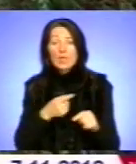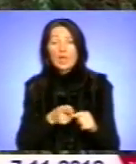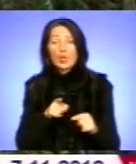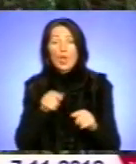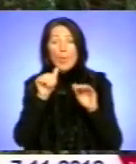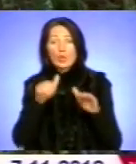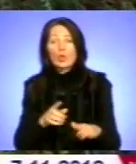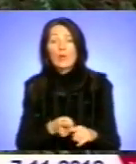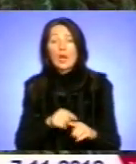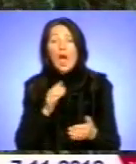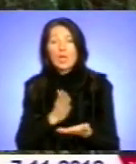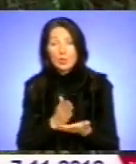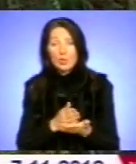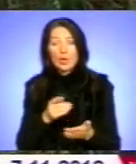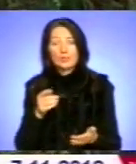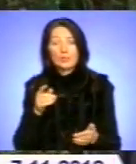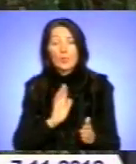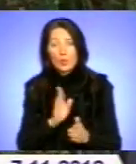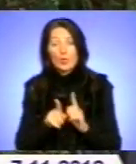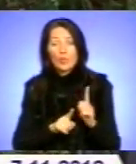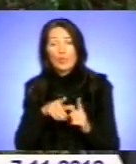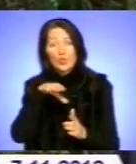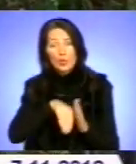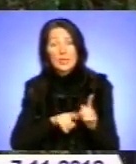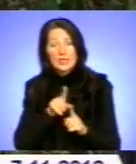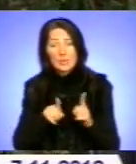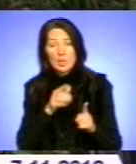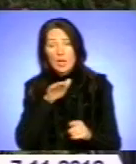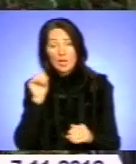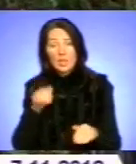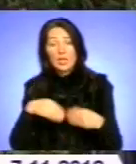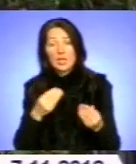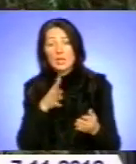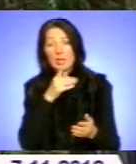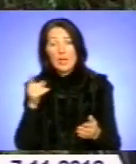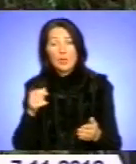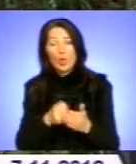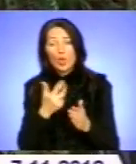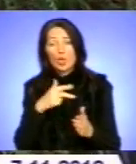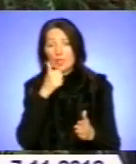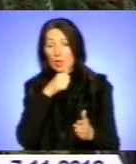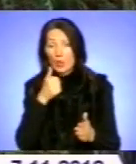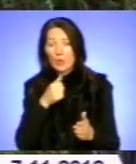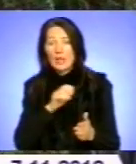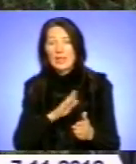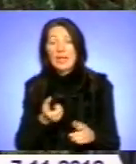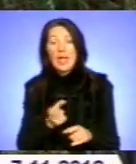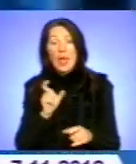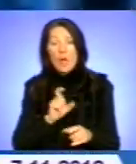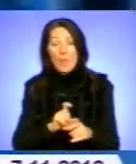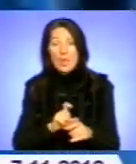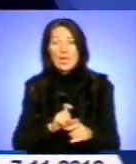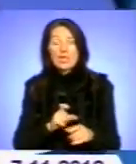існує, бо напевно, що в неї будуть вносити зміни, кредит надається на термін до 30 років, але не більше ніж час виходу на пенсію старшому